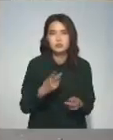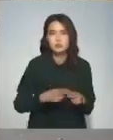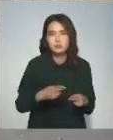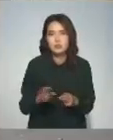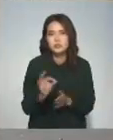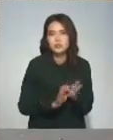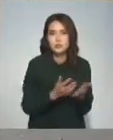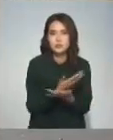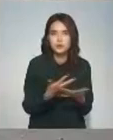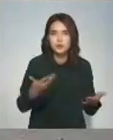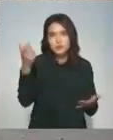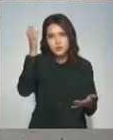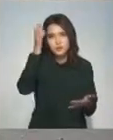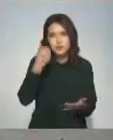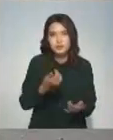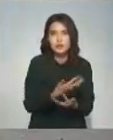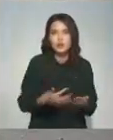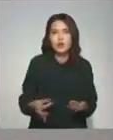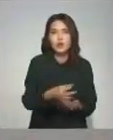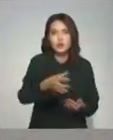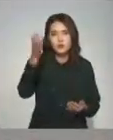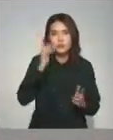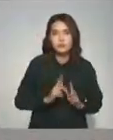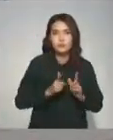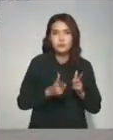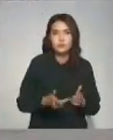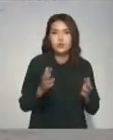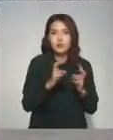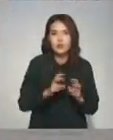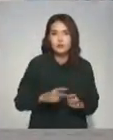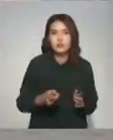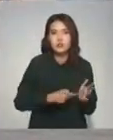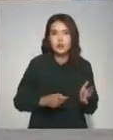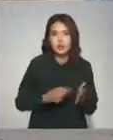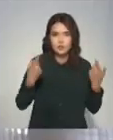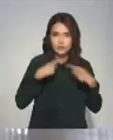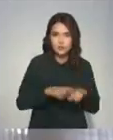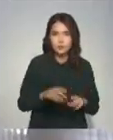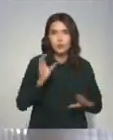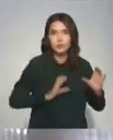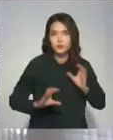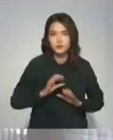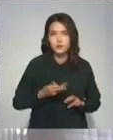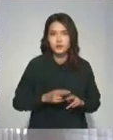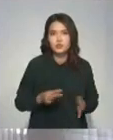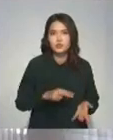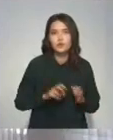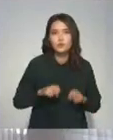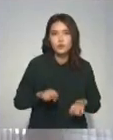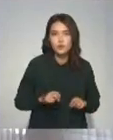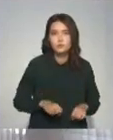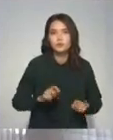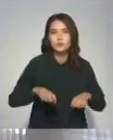Сразу несколько грантов в различных областях науки поступили в разработку Карагандинской индустриальный университет. Это стало возможным в рамках